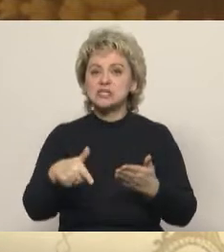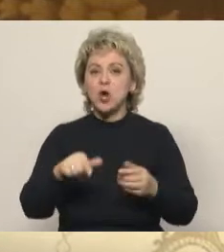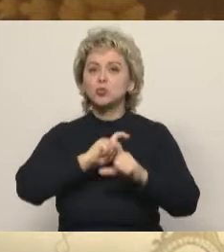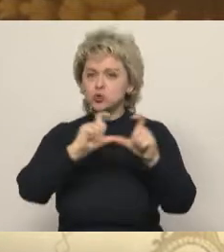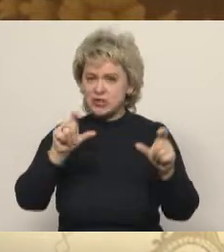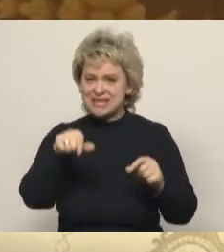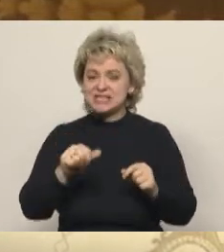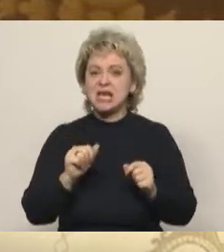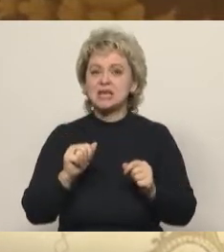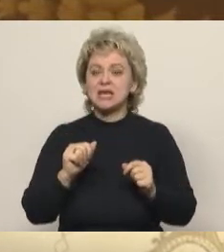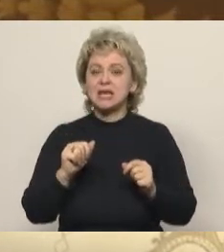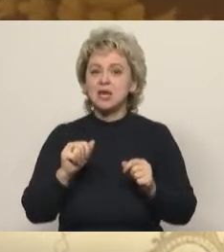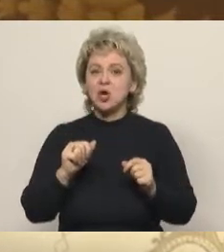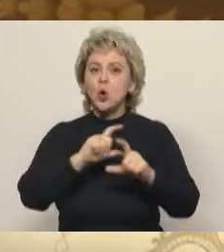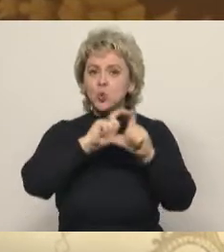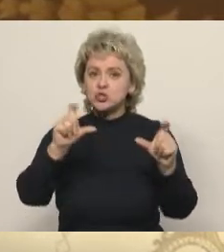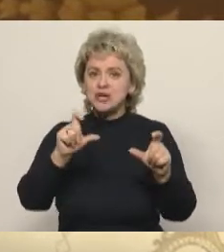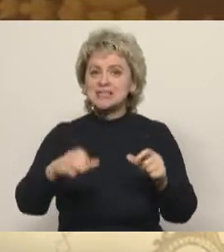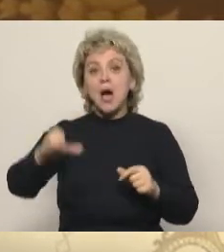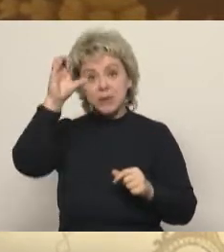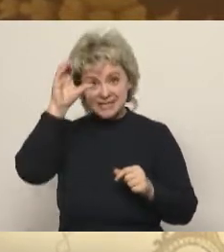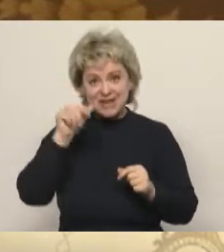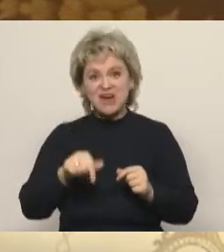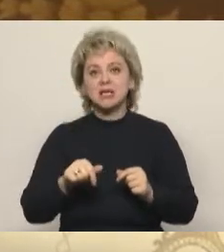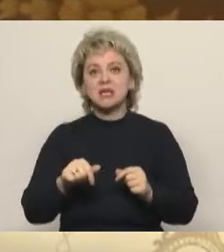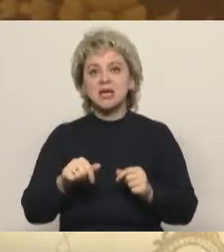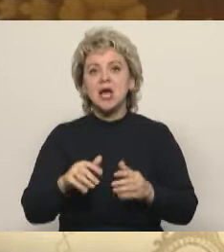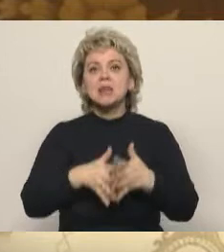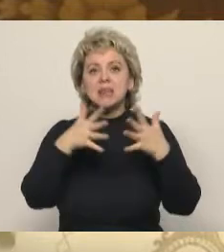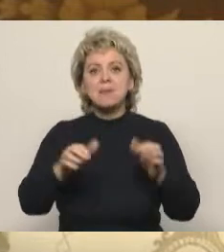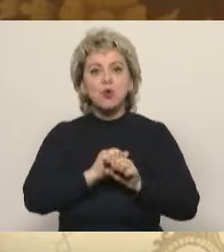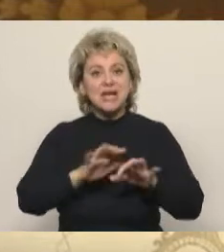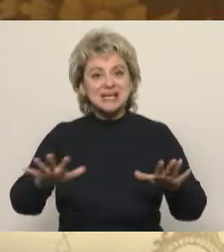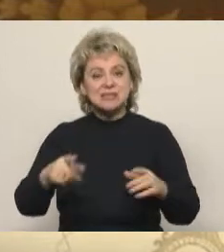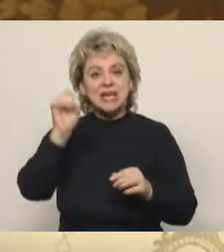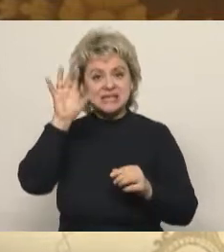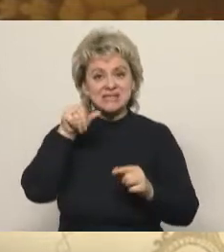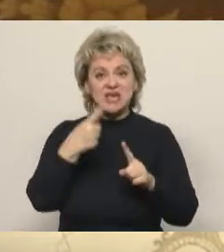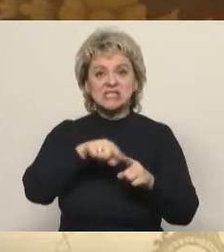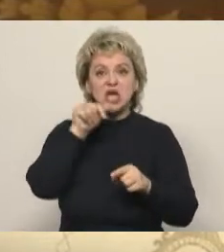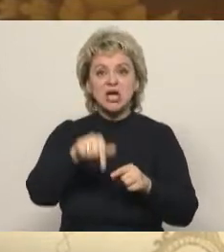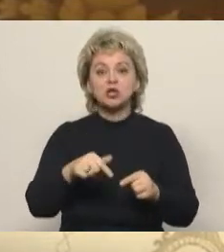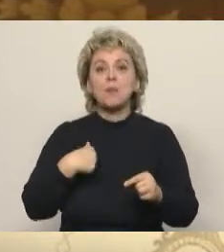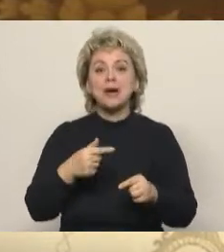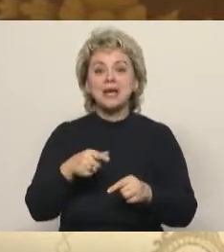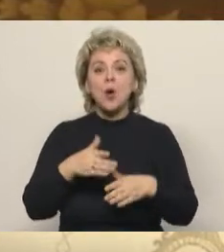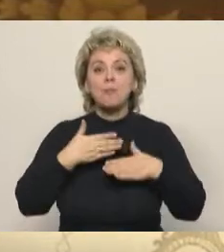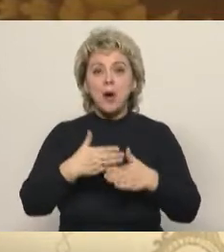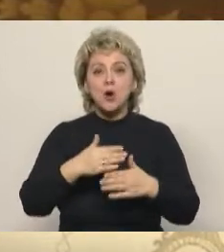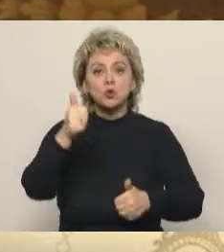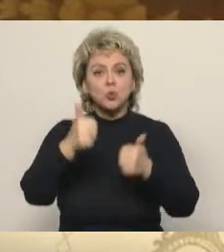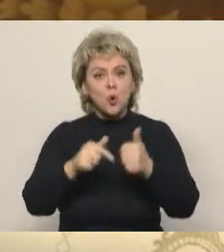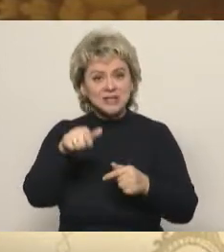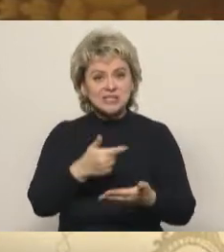это учреждения образования. Наиболее распространенный и известный продукт, который мы предлагаем, это кампусный